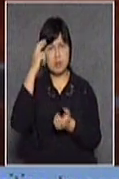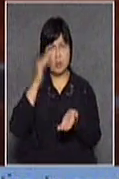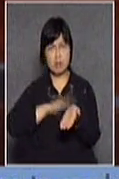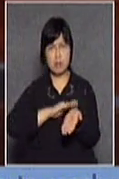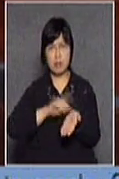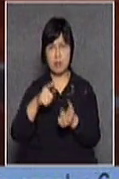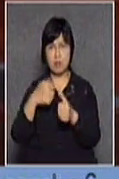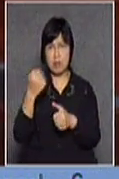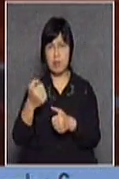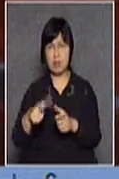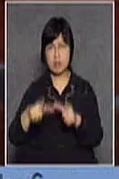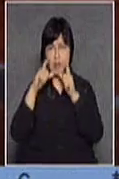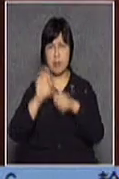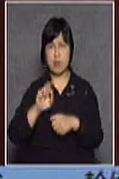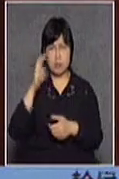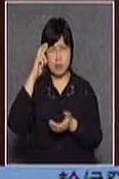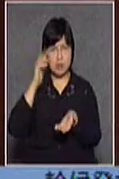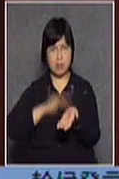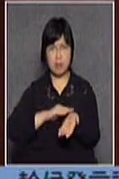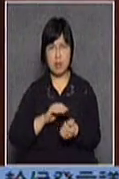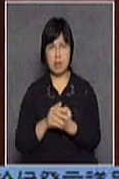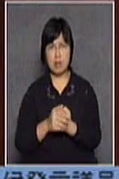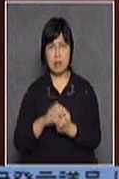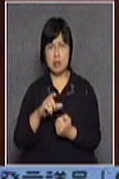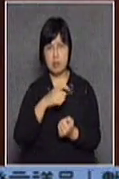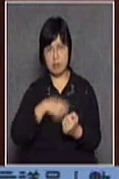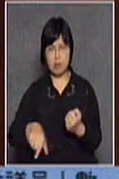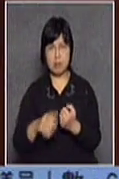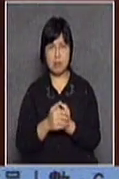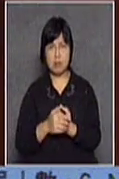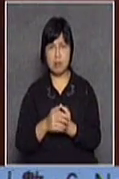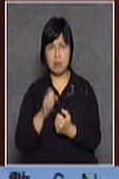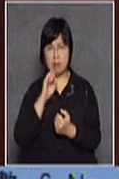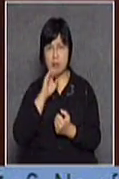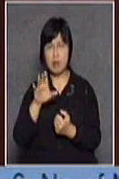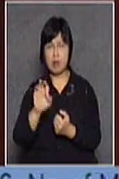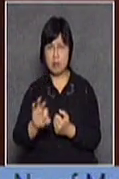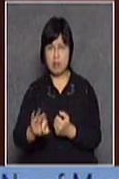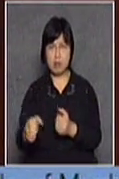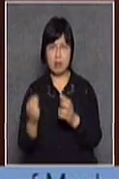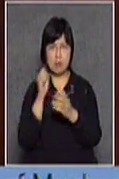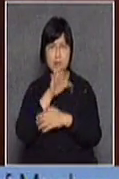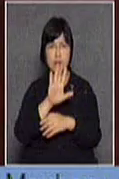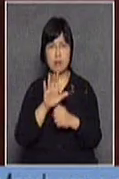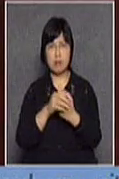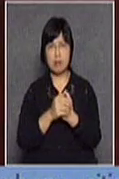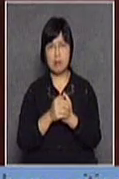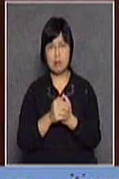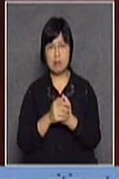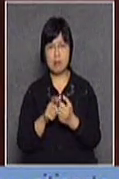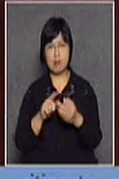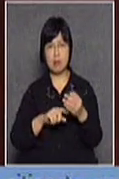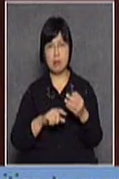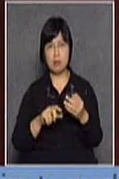他沒有答有精神病那些啊。 陳偉業議員，我沒有叫你，你不要出聲啊。郭佩凡議